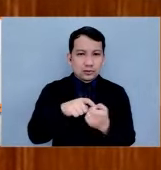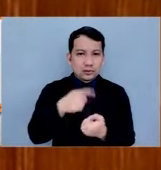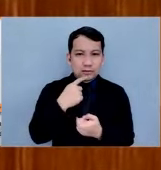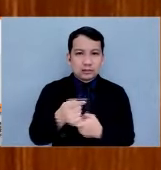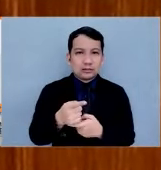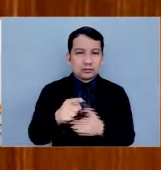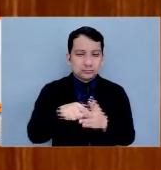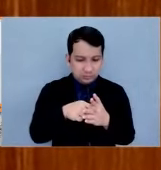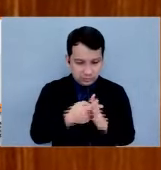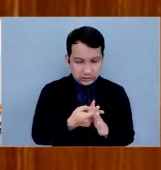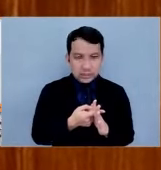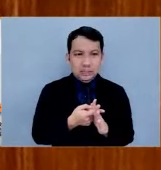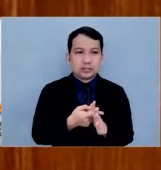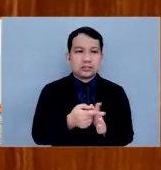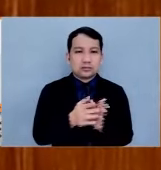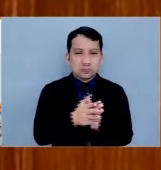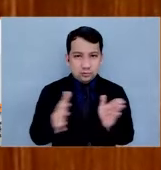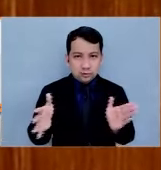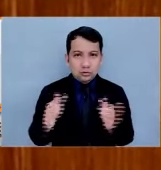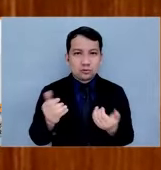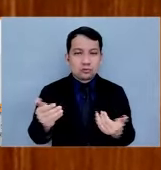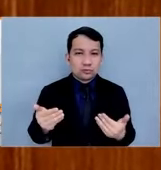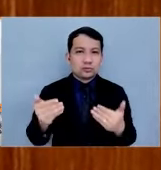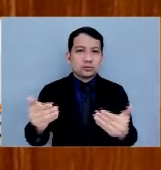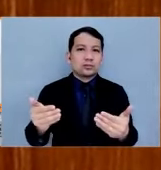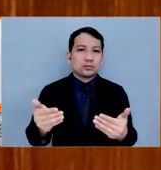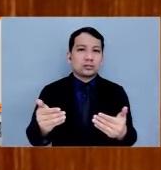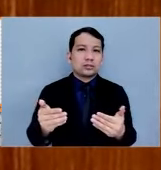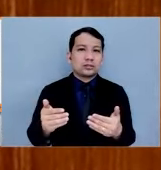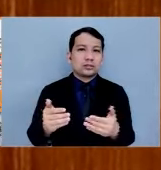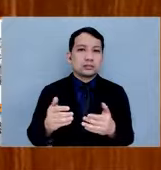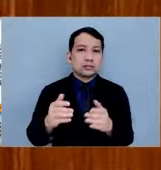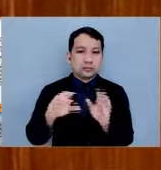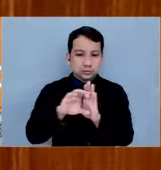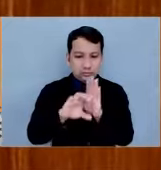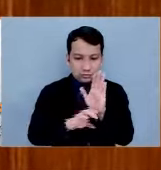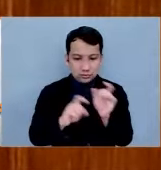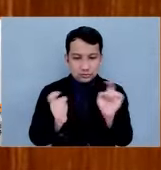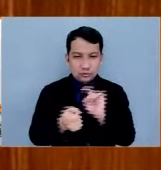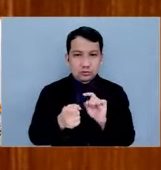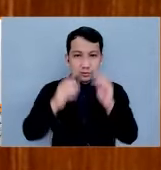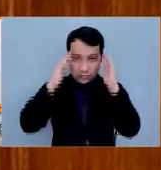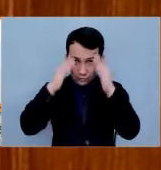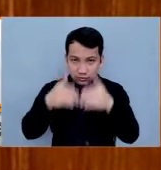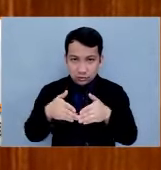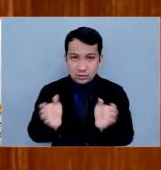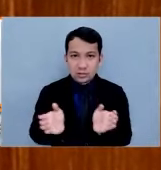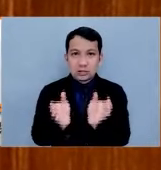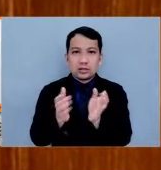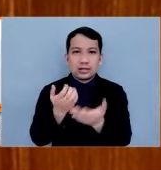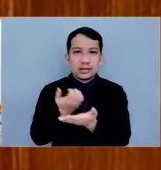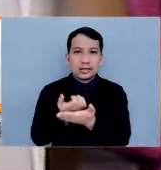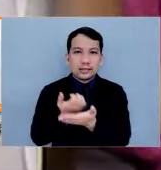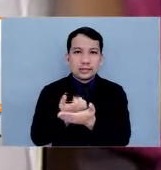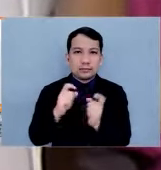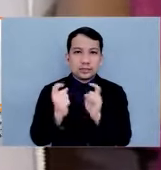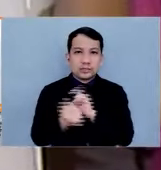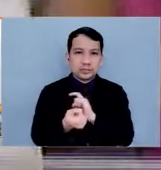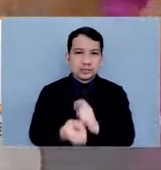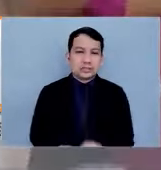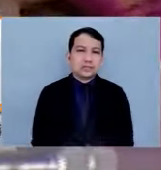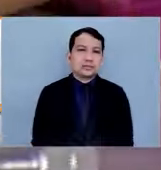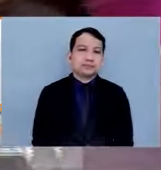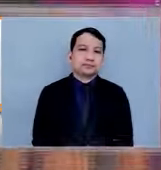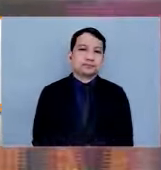beginning. That we are pushing for charter change just to push for these economic amendments. Wala